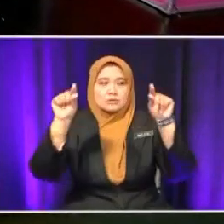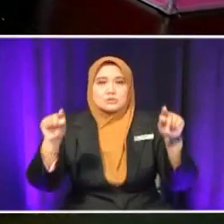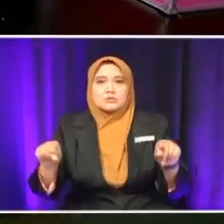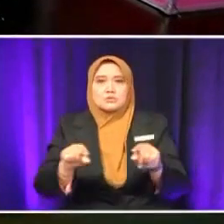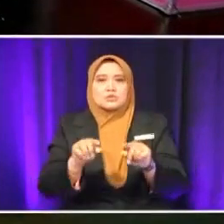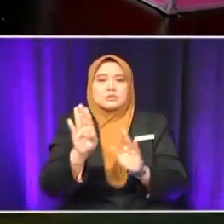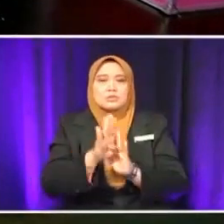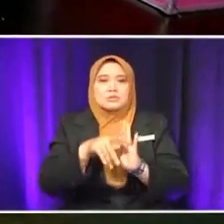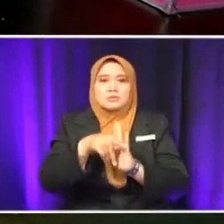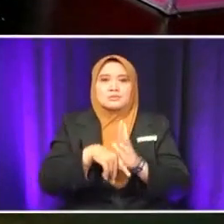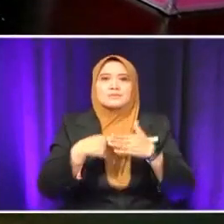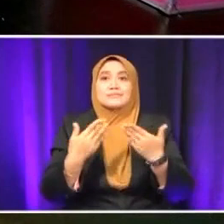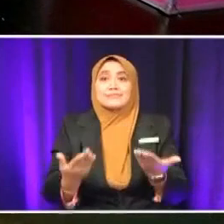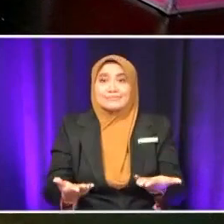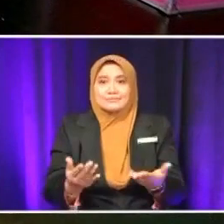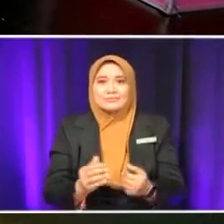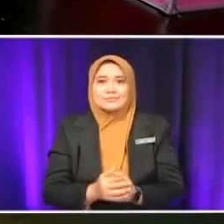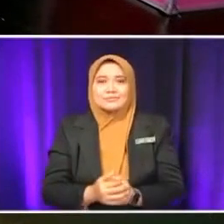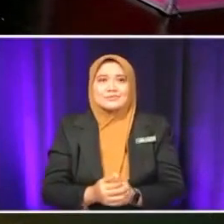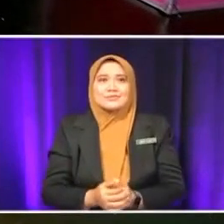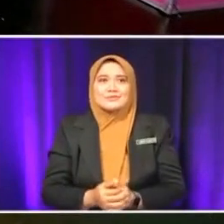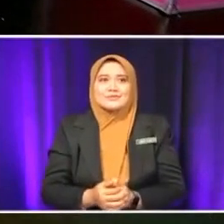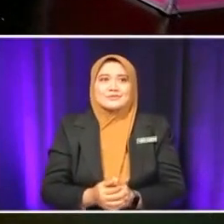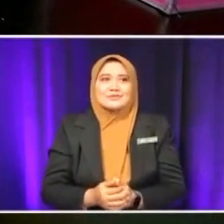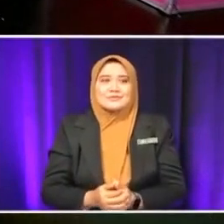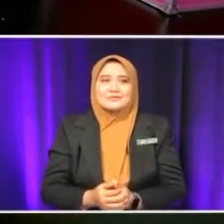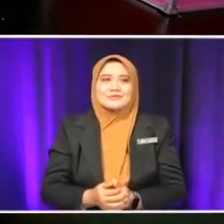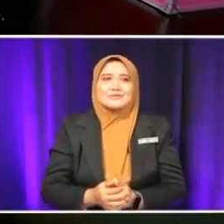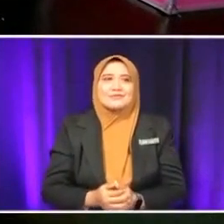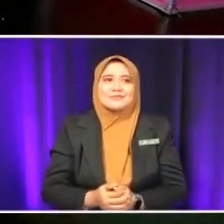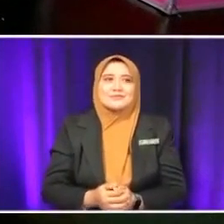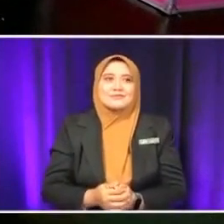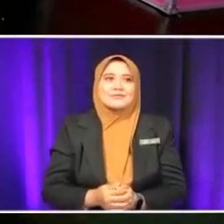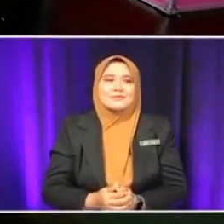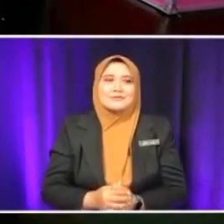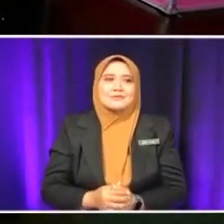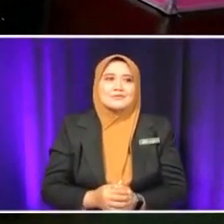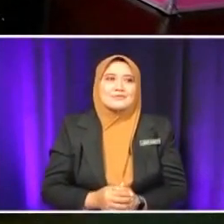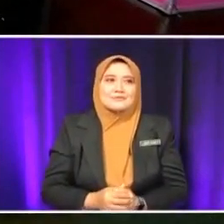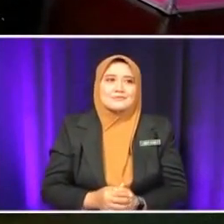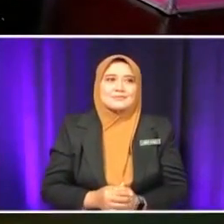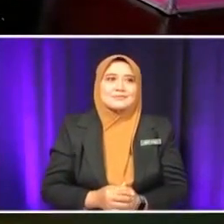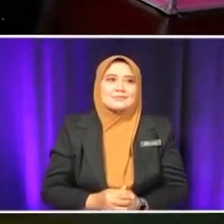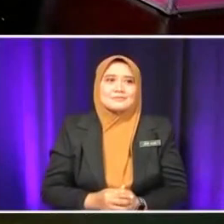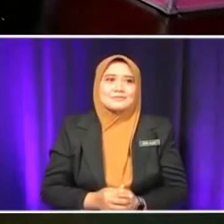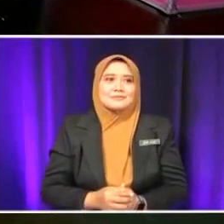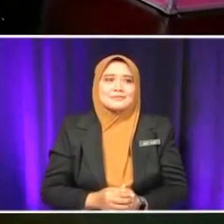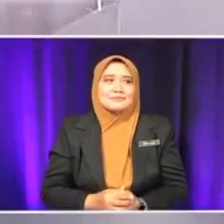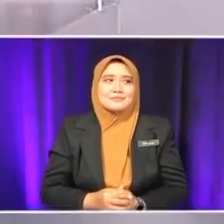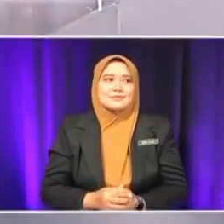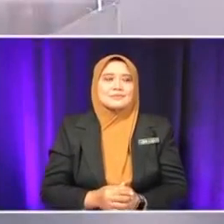Kalau tak ada? Okey, kalau tak ada, ketua kelas, ketua kelas pilih. Saya nak pilih. Ke ketua kelas je jawab? Okey. Untuk